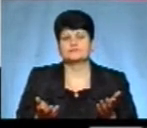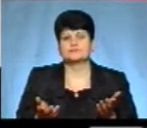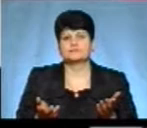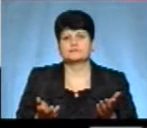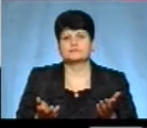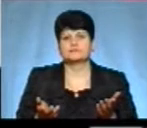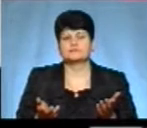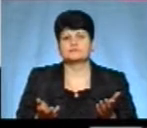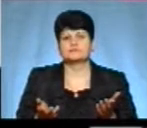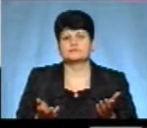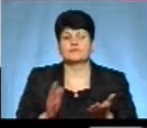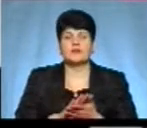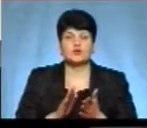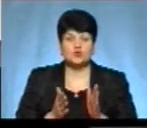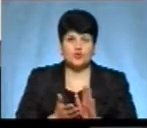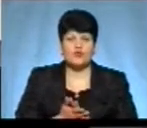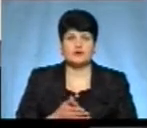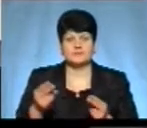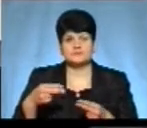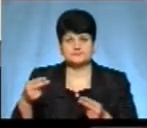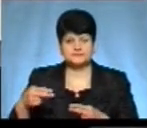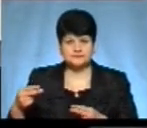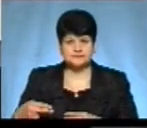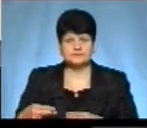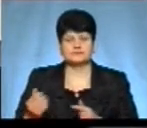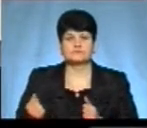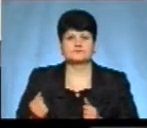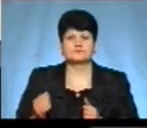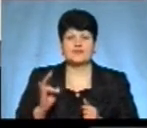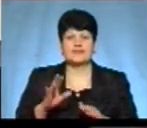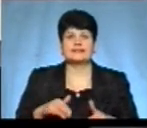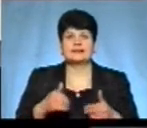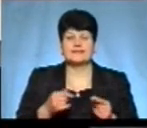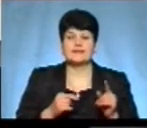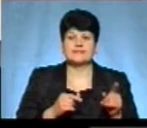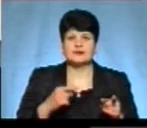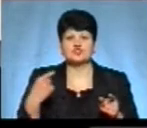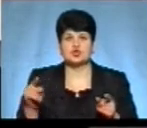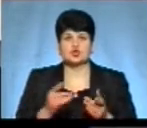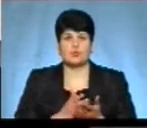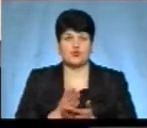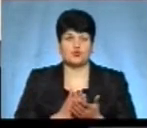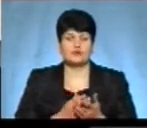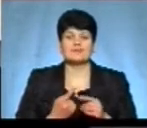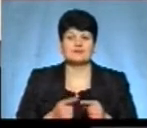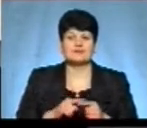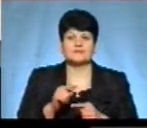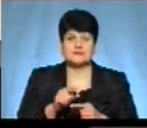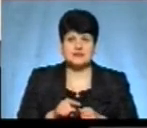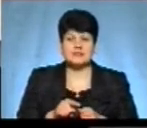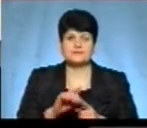якісь певні договори з ними укладають на надання тих чи інших послуг. Так? Тобто це, відповідно, це